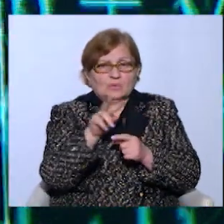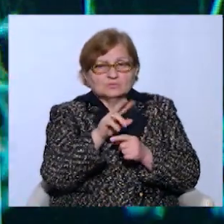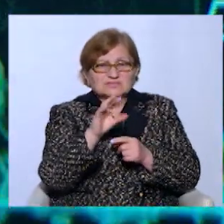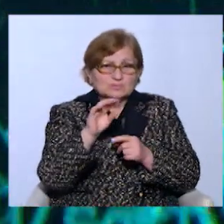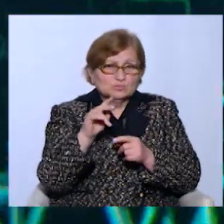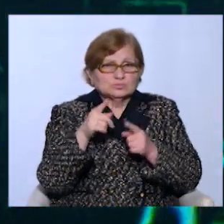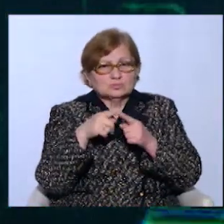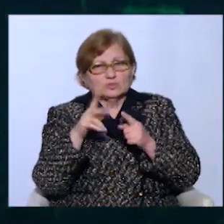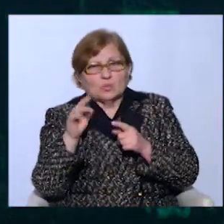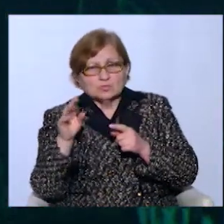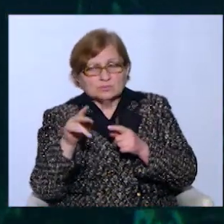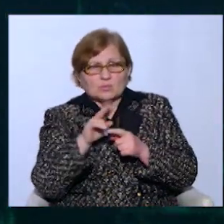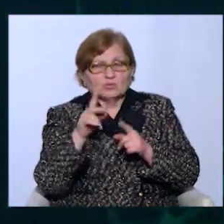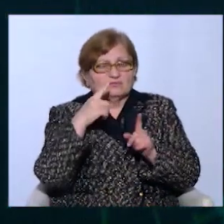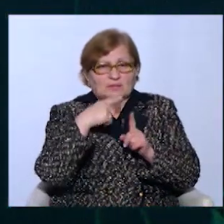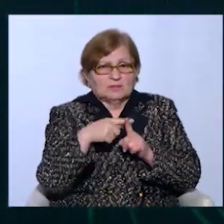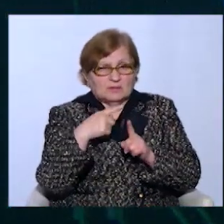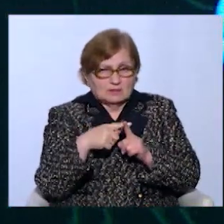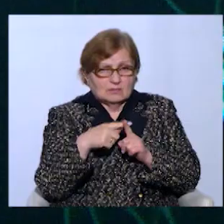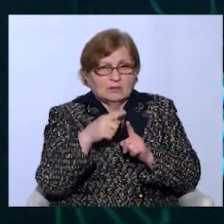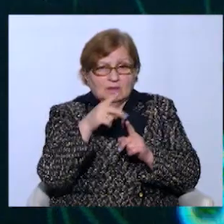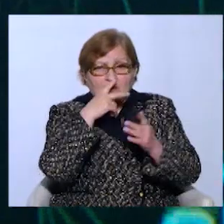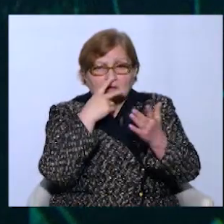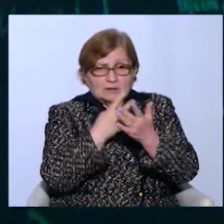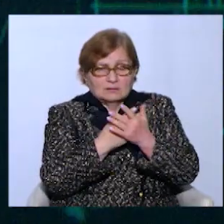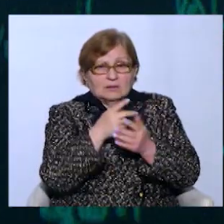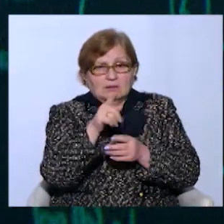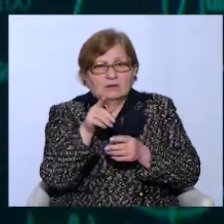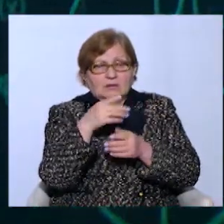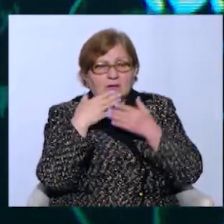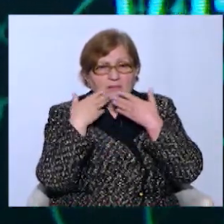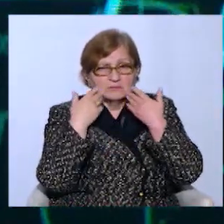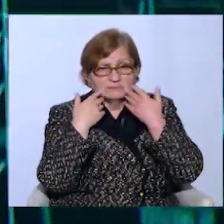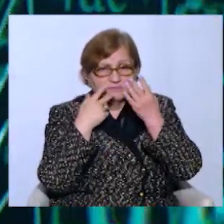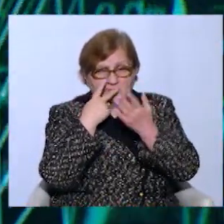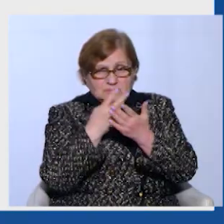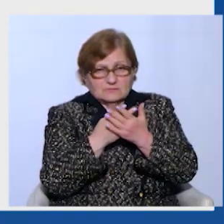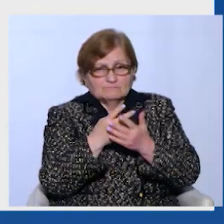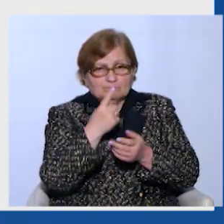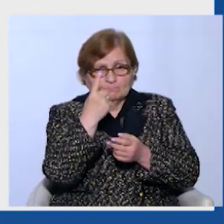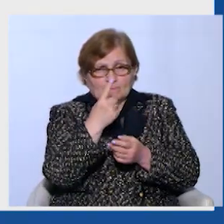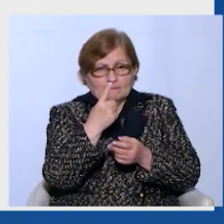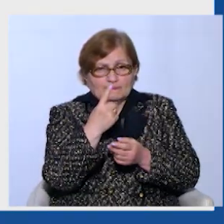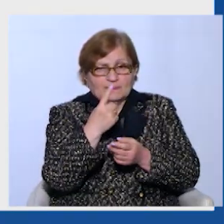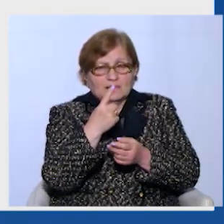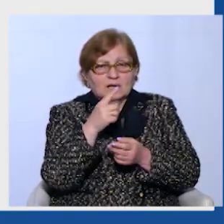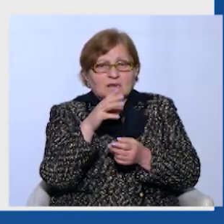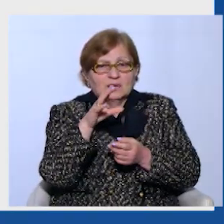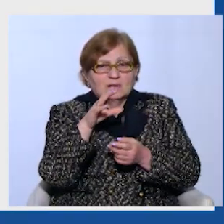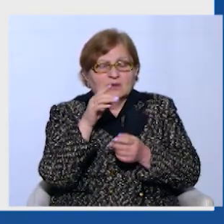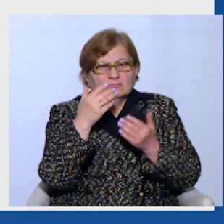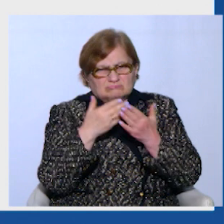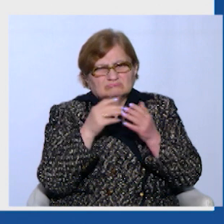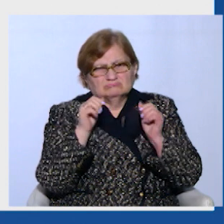არის დადებითი ამის ჩვენება რომ ეს არის კოსინუსი ადვილად შეიძლება წარმოვიდგინოთ რომ ერთი არის ერთიანი არის ჰიპოტენუზა